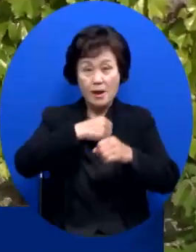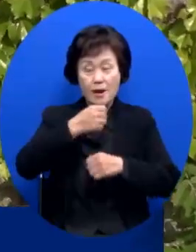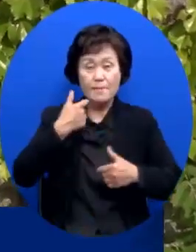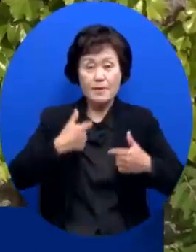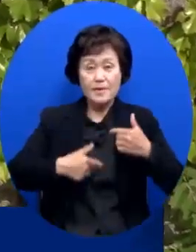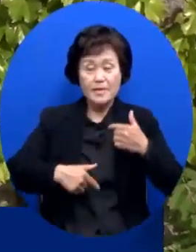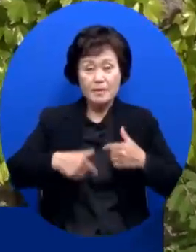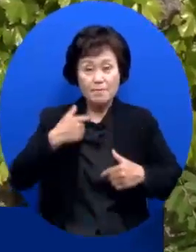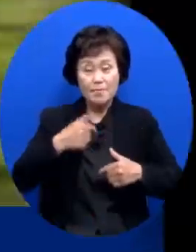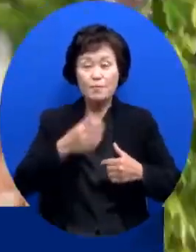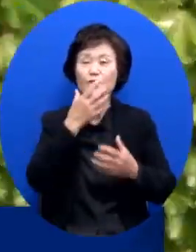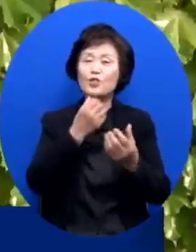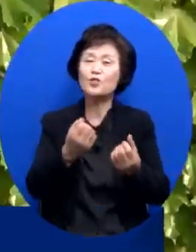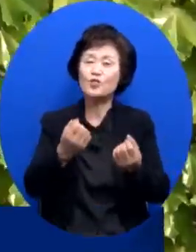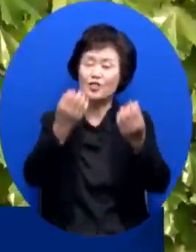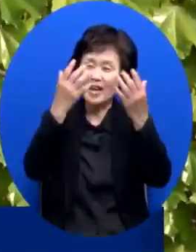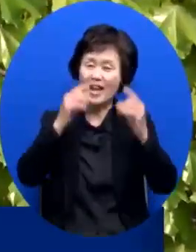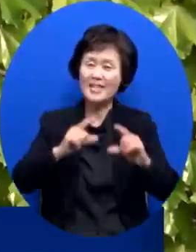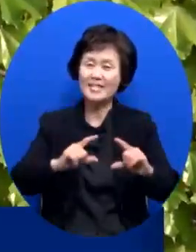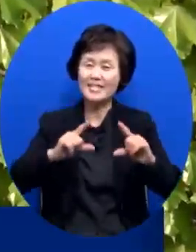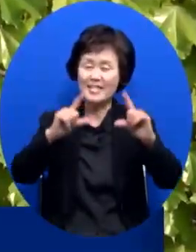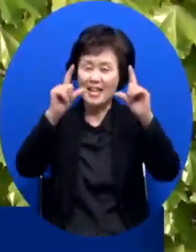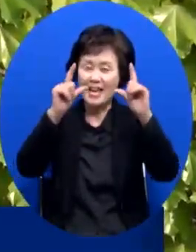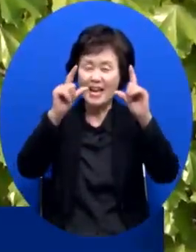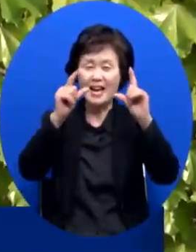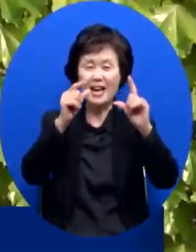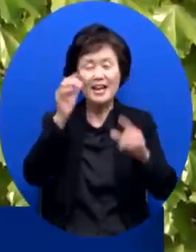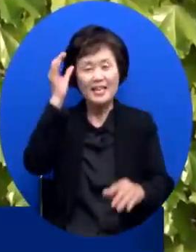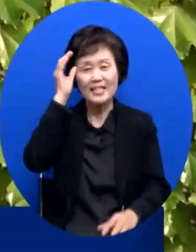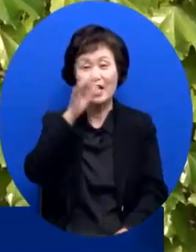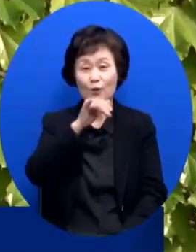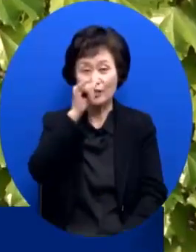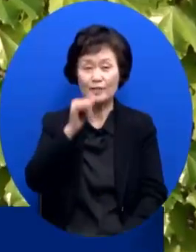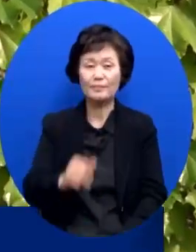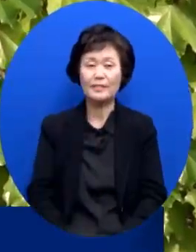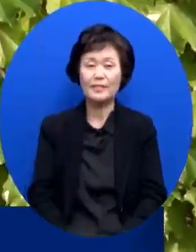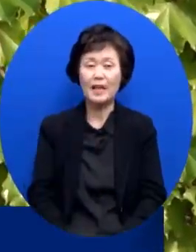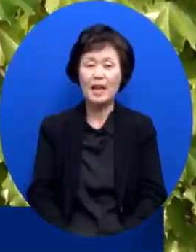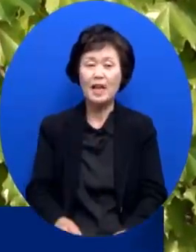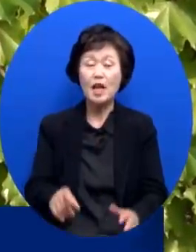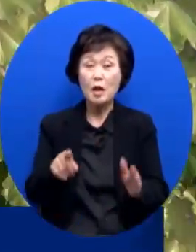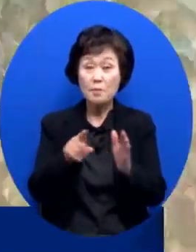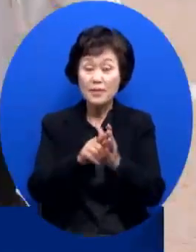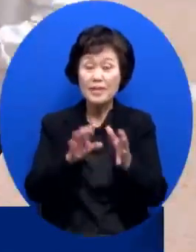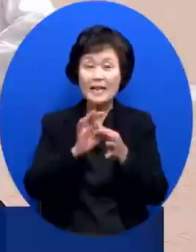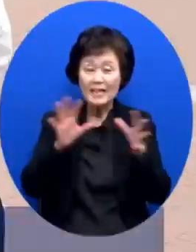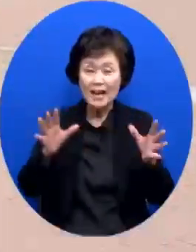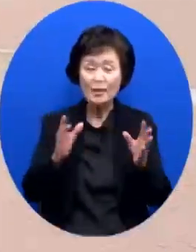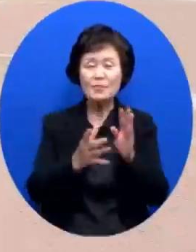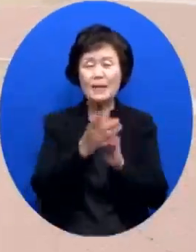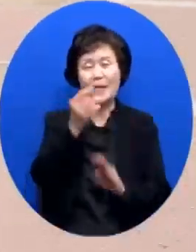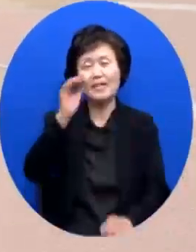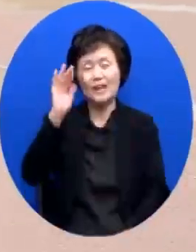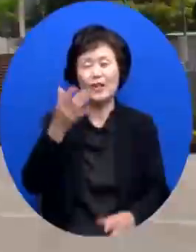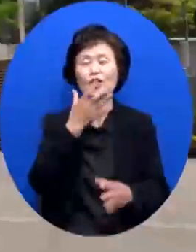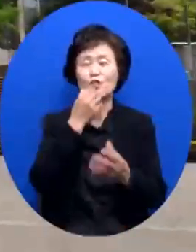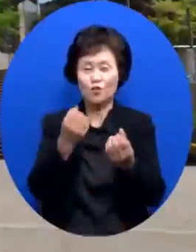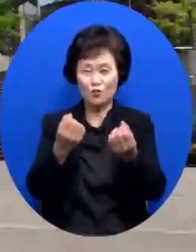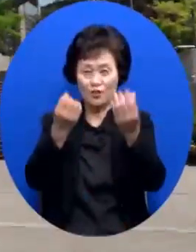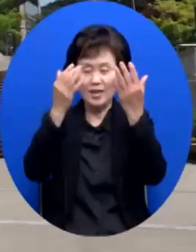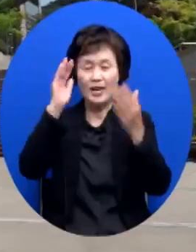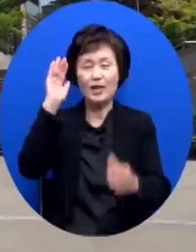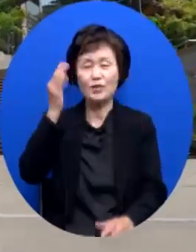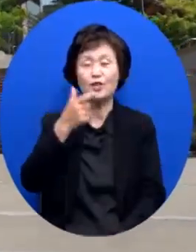되기를 함께 소망하겠습니다. 믿는 자 믿지 않는 자 모두 하나 되는 그런 축제가 됐으면 좋겠습니다. 전 세계가